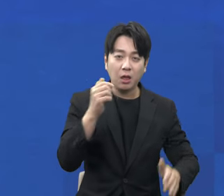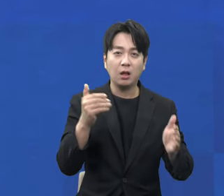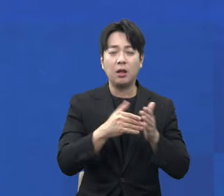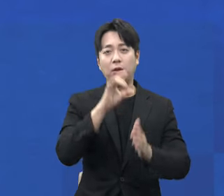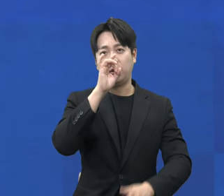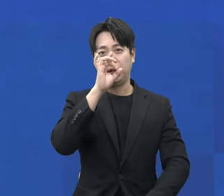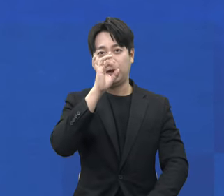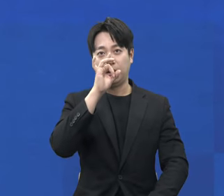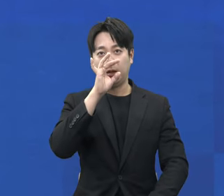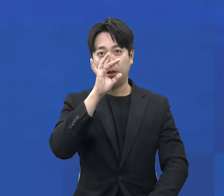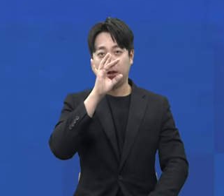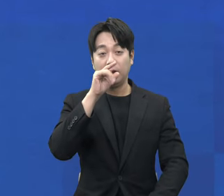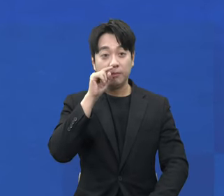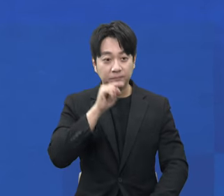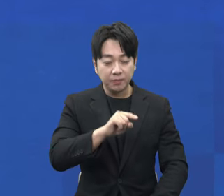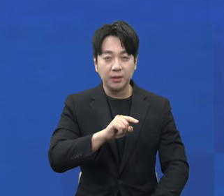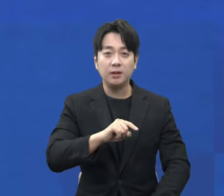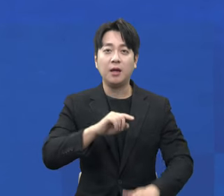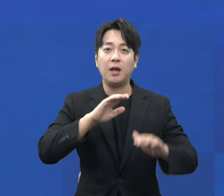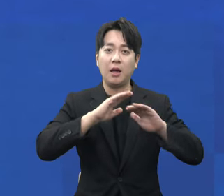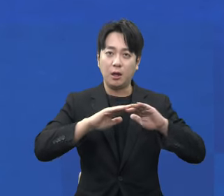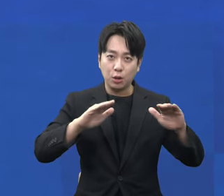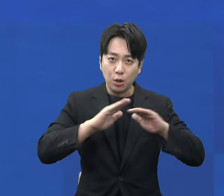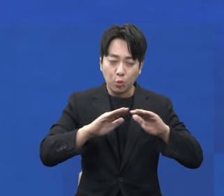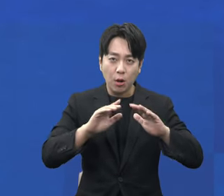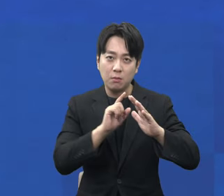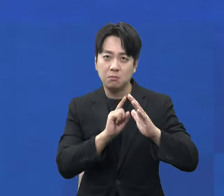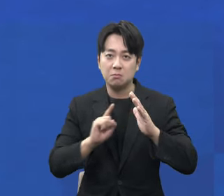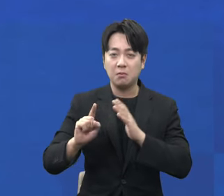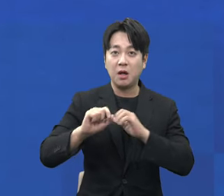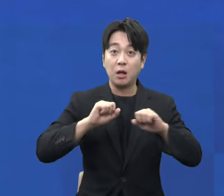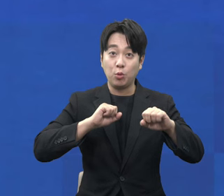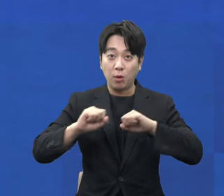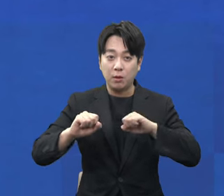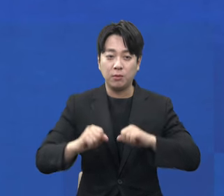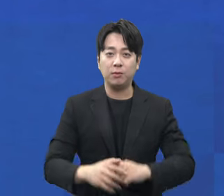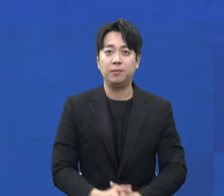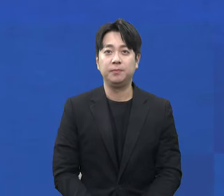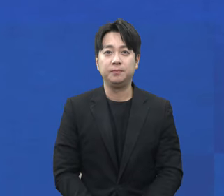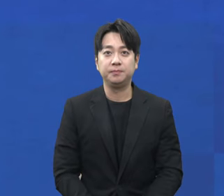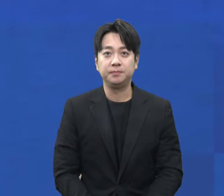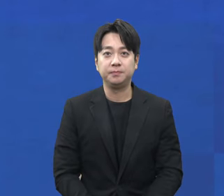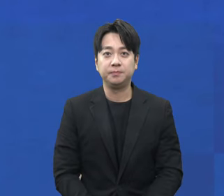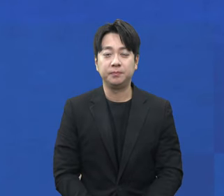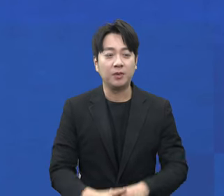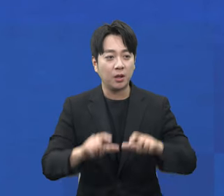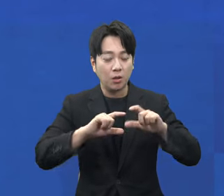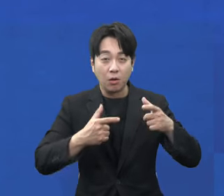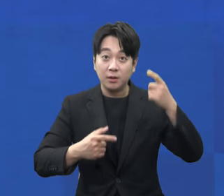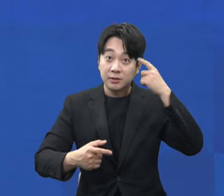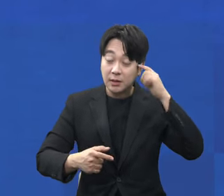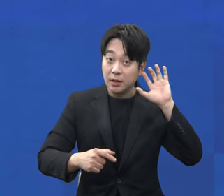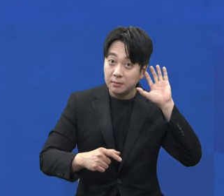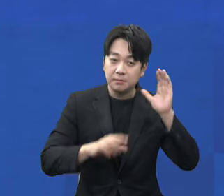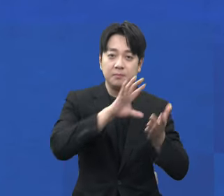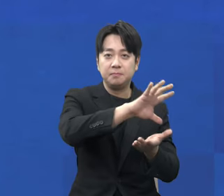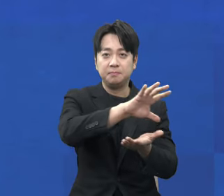이제는 이 단어를 뛰어넘은 우리의 다양성을 담은 그런 정치가 필요합니다.